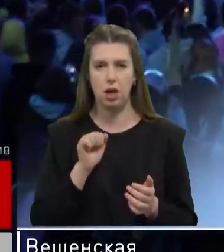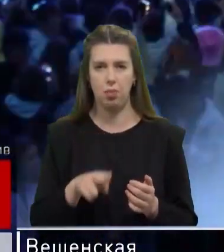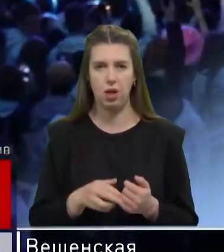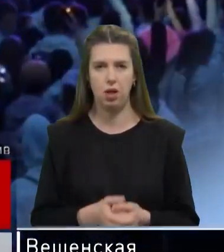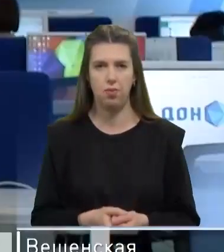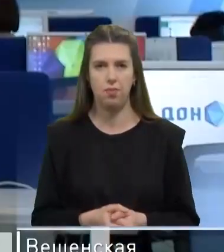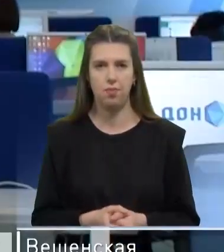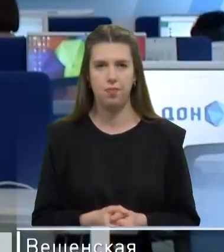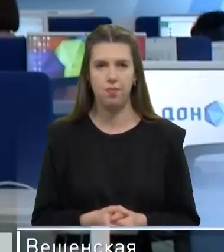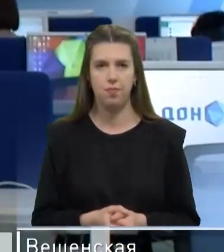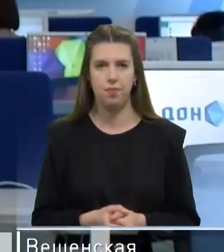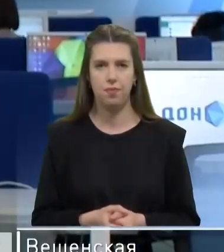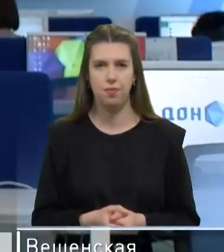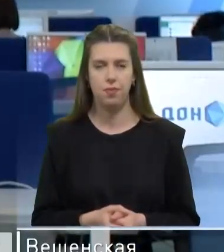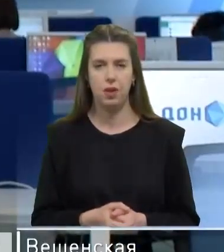апреля.